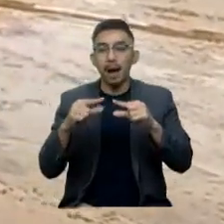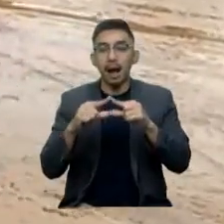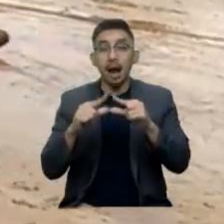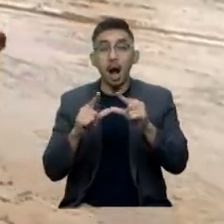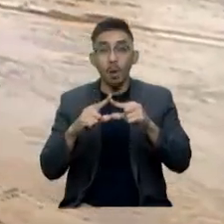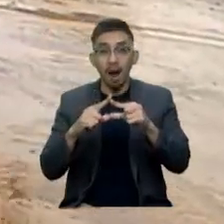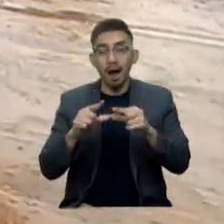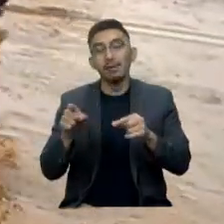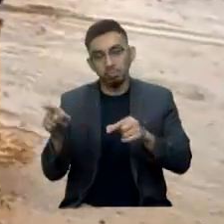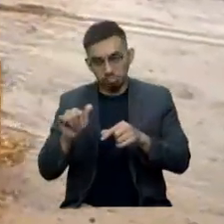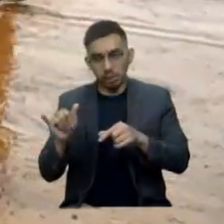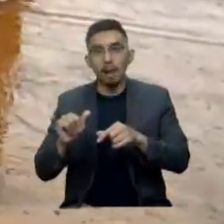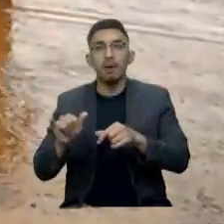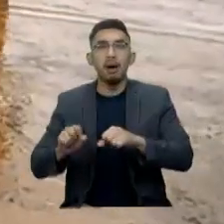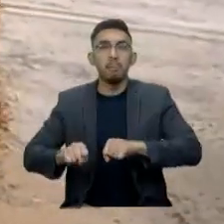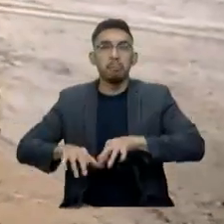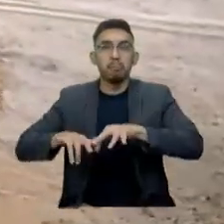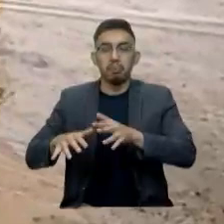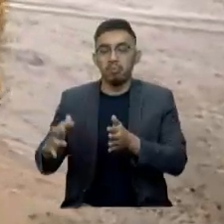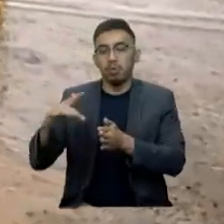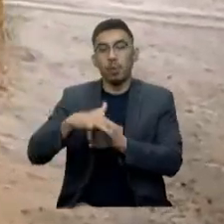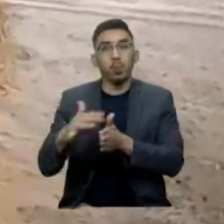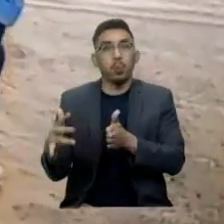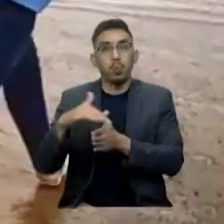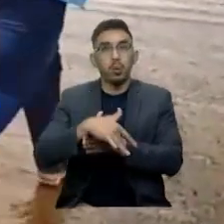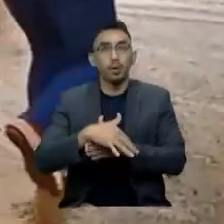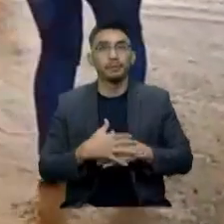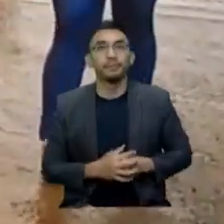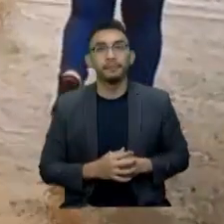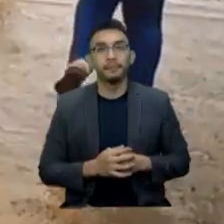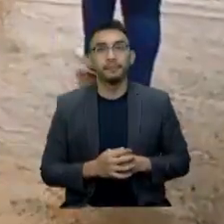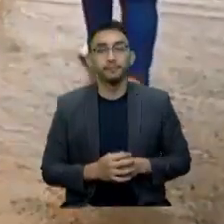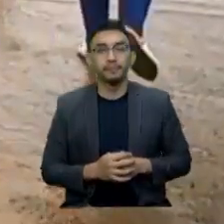sungjal dari kabupaten Semarang Jawa Tengah lurisaulus melaporkan